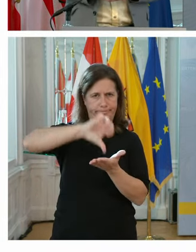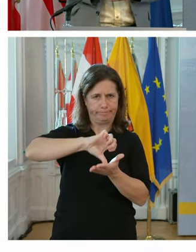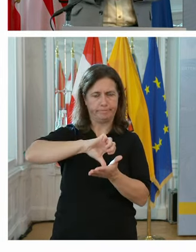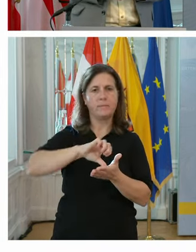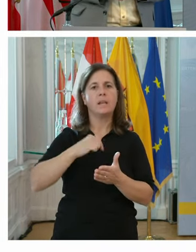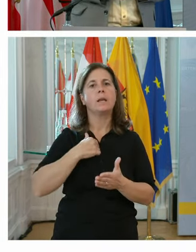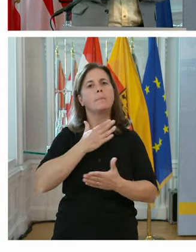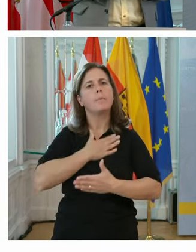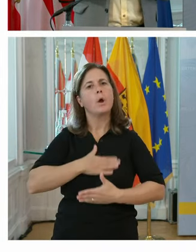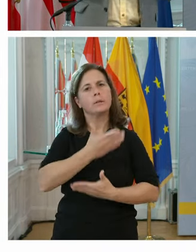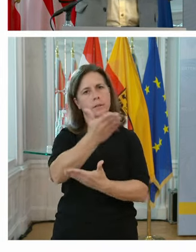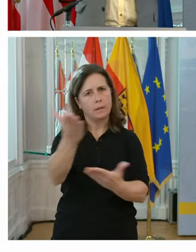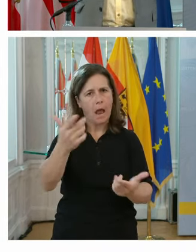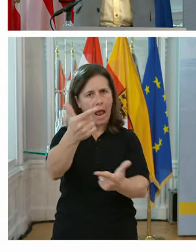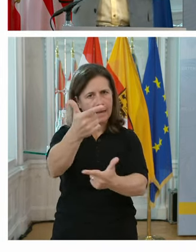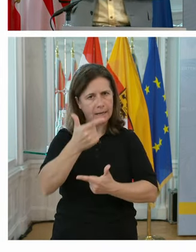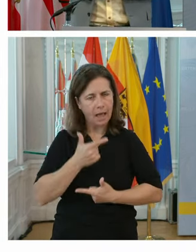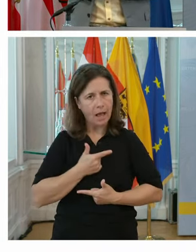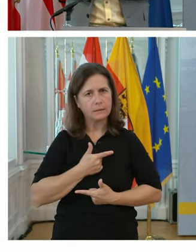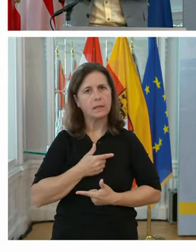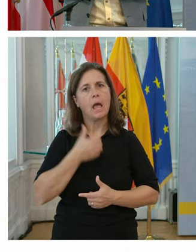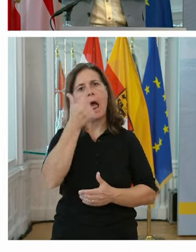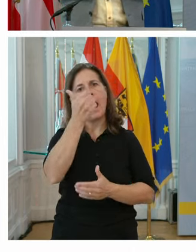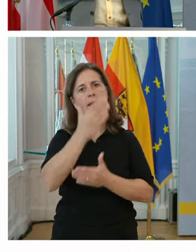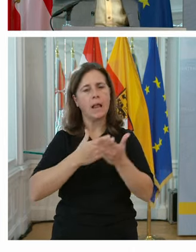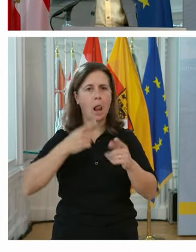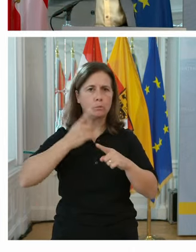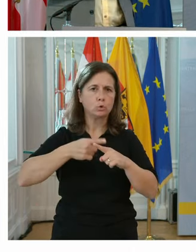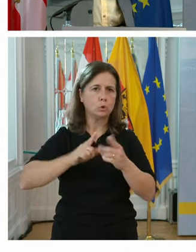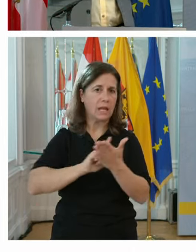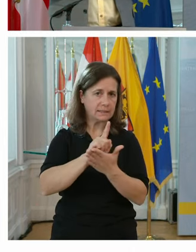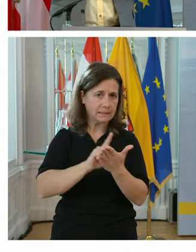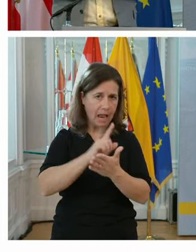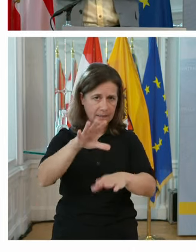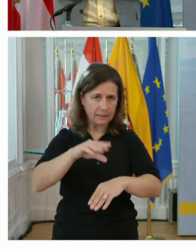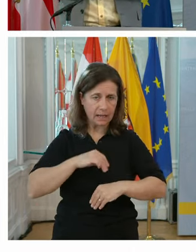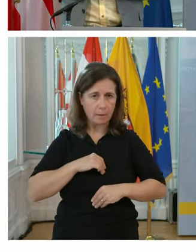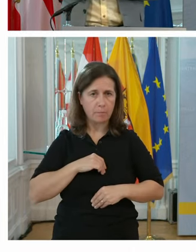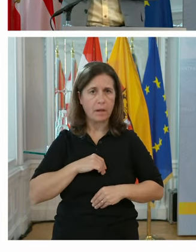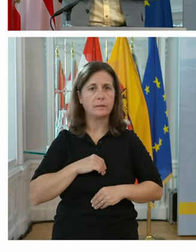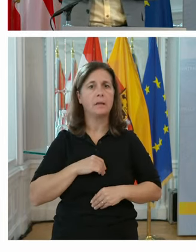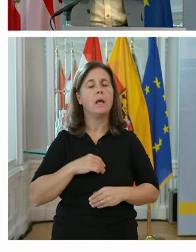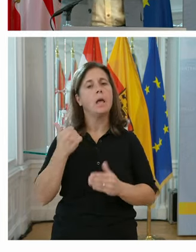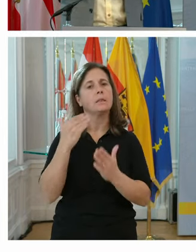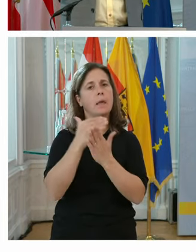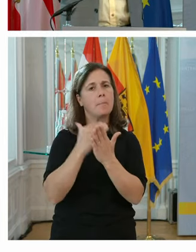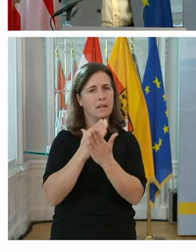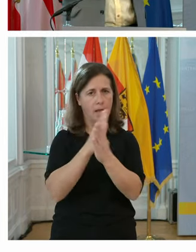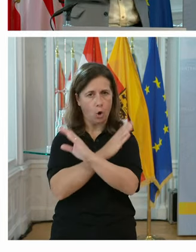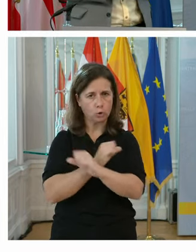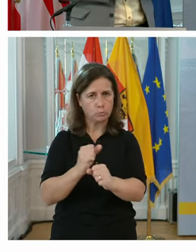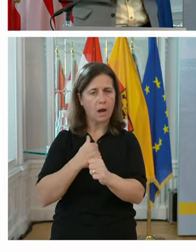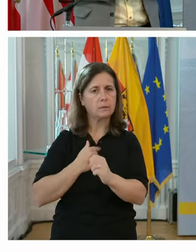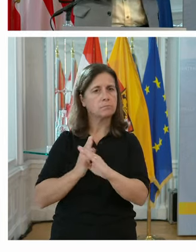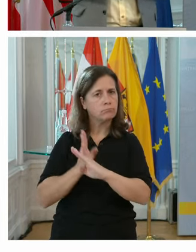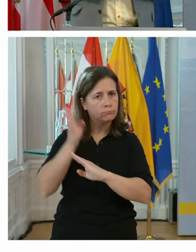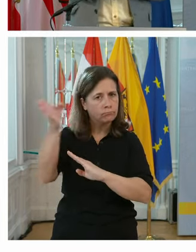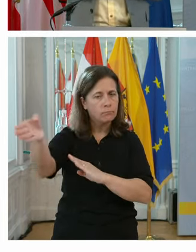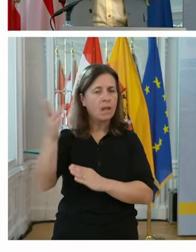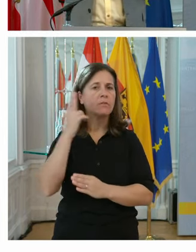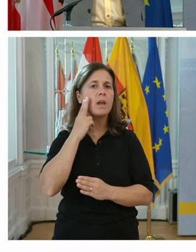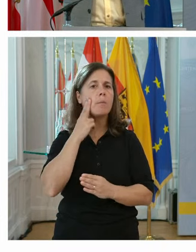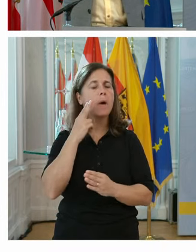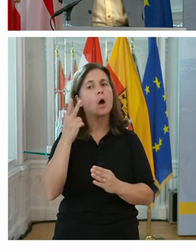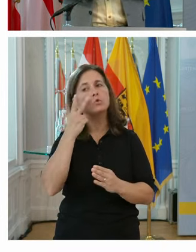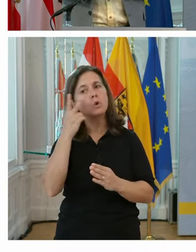einfach gerne dazu einladen, nehmen Sie sich 1,5 Stunden Zeit, vereinbaren Sie einen Termin mit uns, wir kommen zu Ihnen in den Betrieb, wir schauen